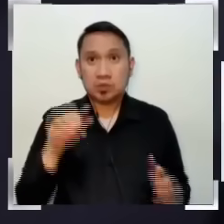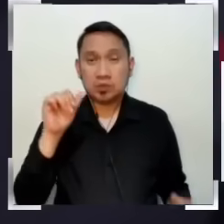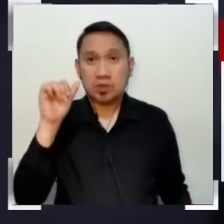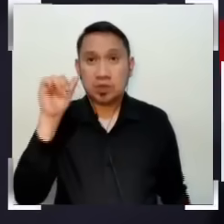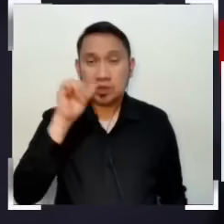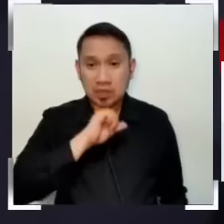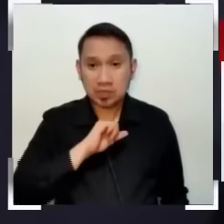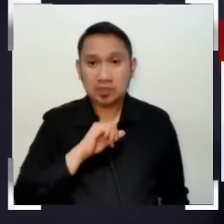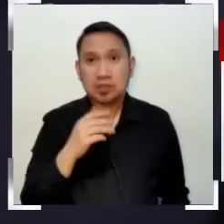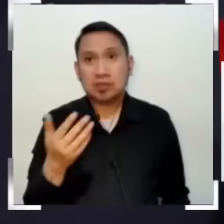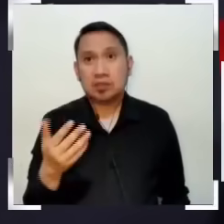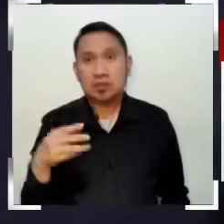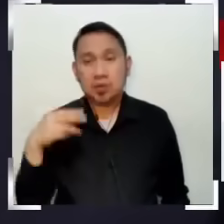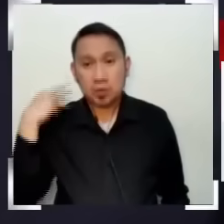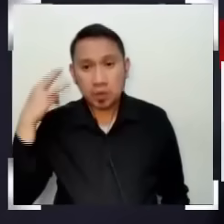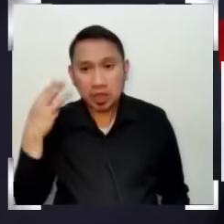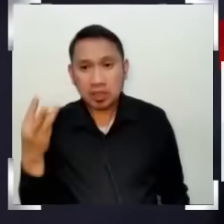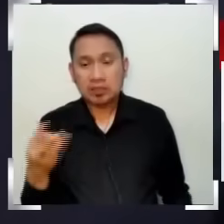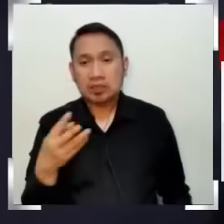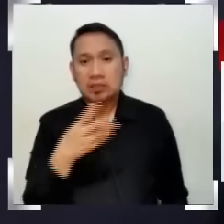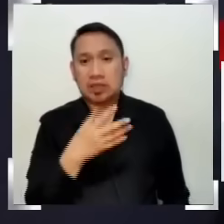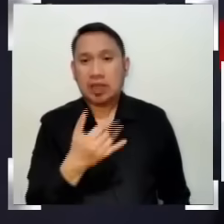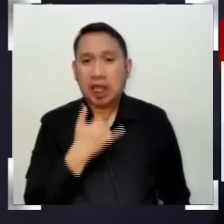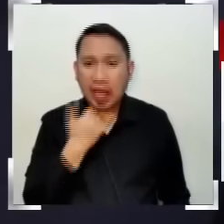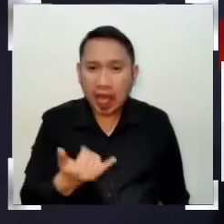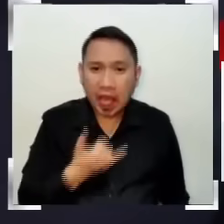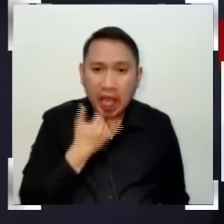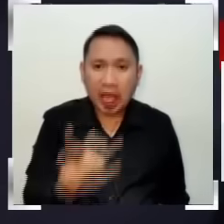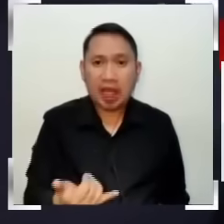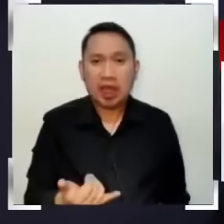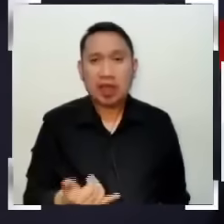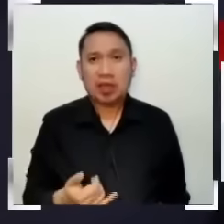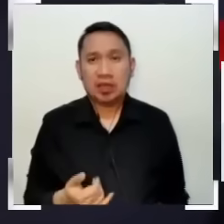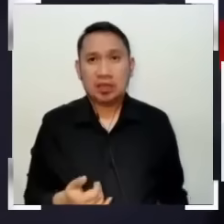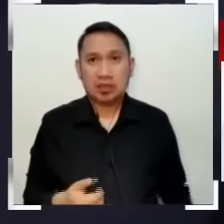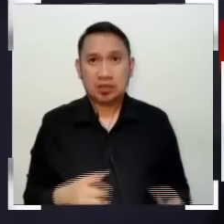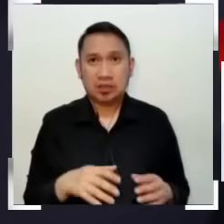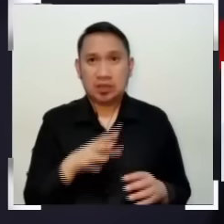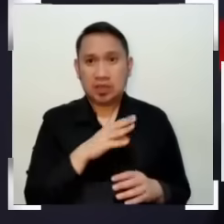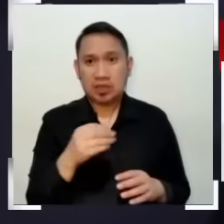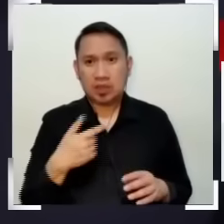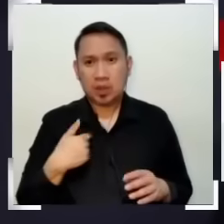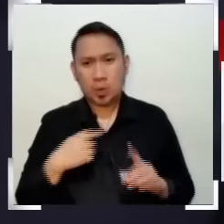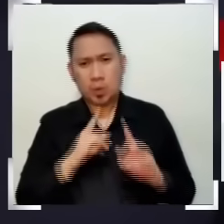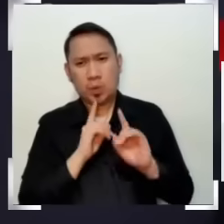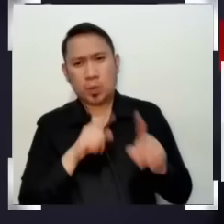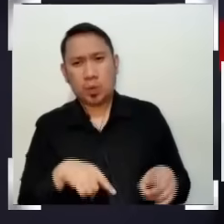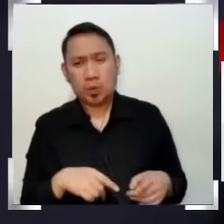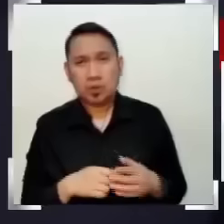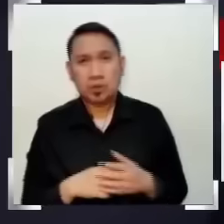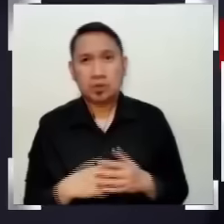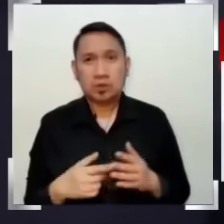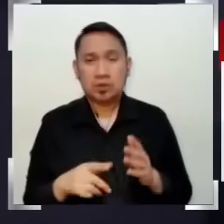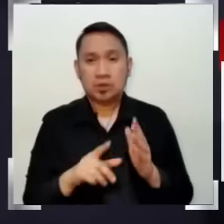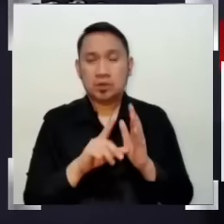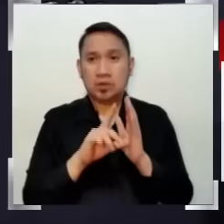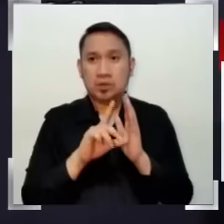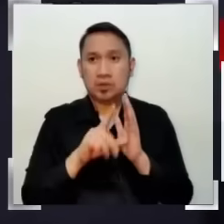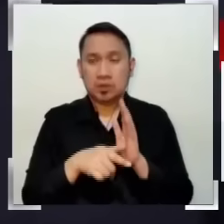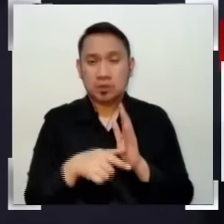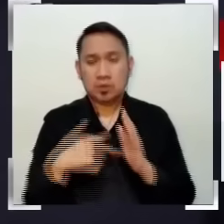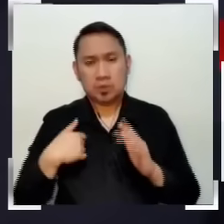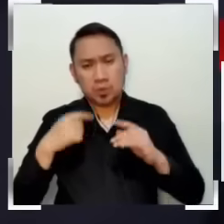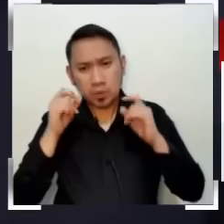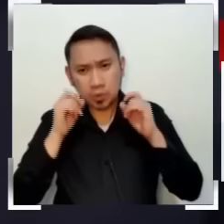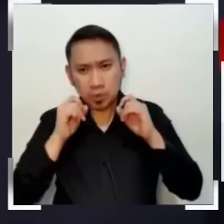doon, sigaw-sigaw. Tapos nung sinagot ko din. Tapos maya-maya, nagulat na ako doon